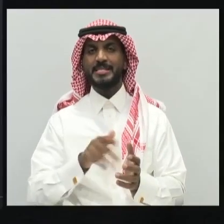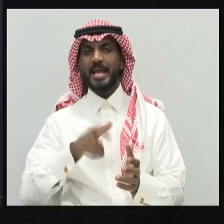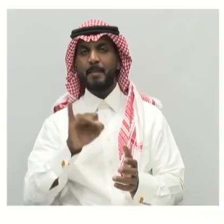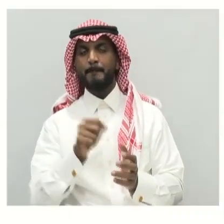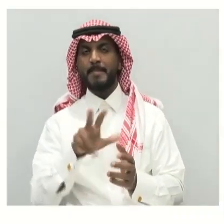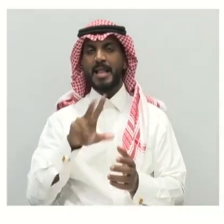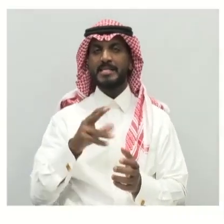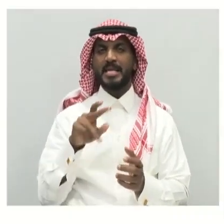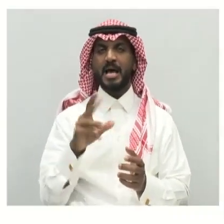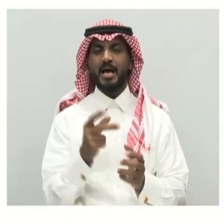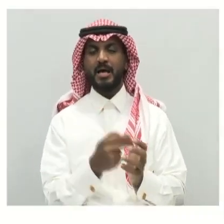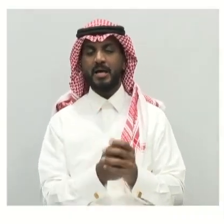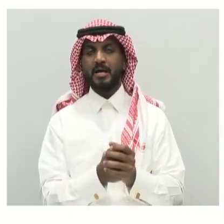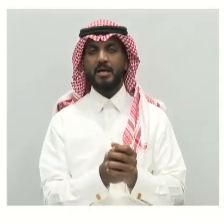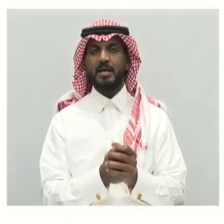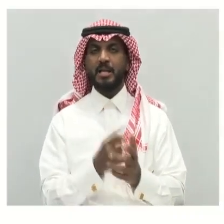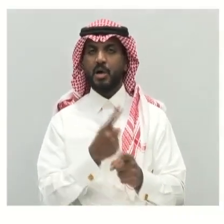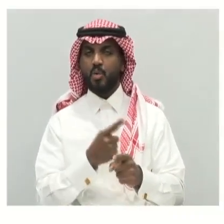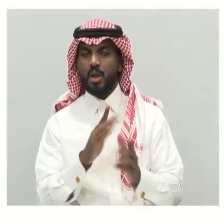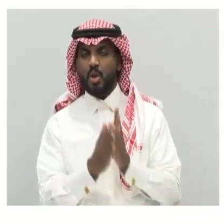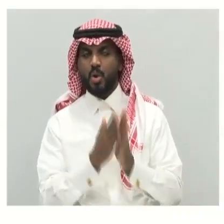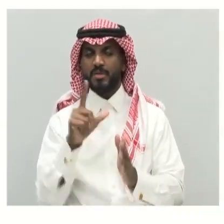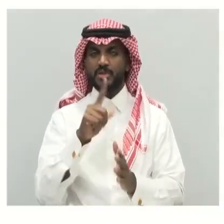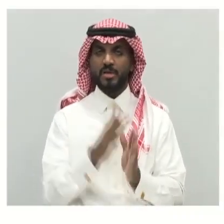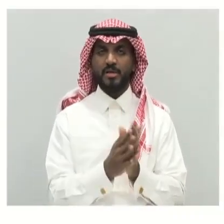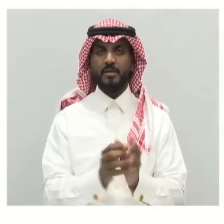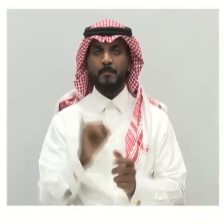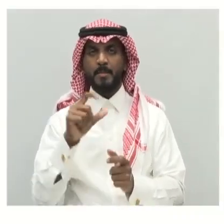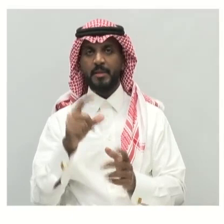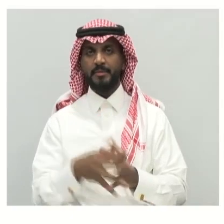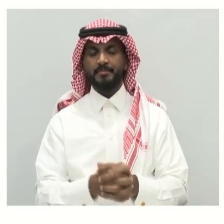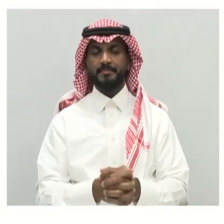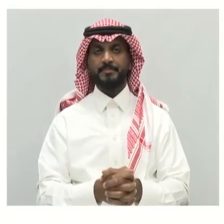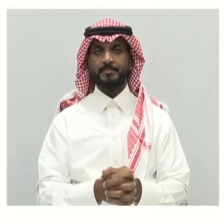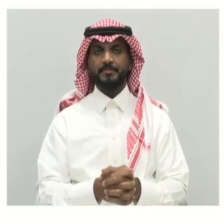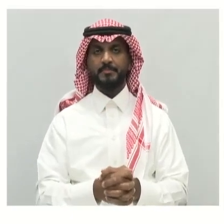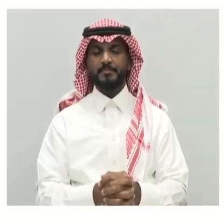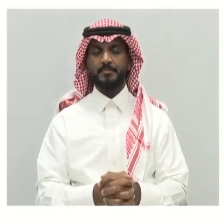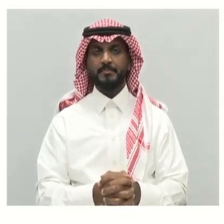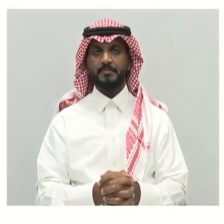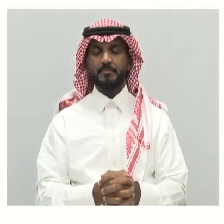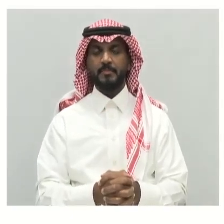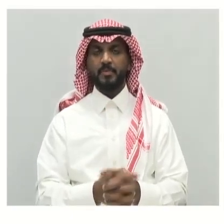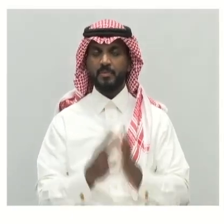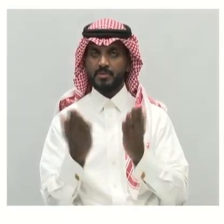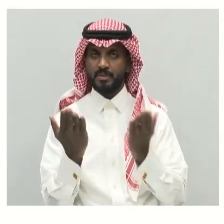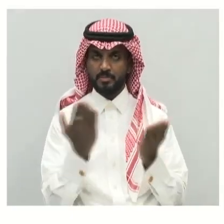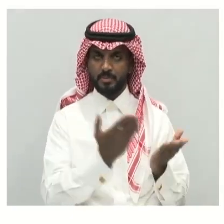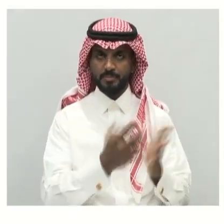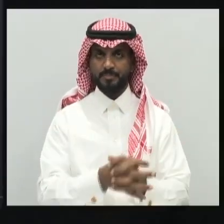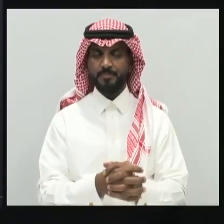سالم الهزاع برفقه الاستاذ محمد الاكلبي في لغه الاشاره فاهلا وسهلا